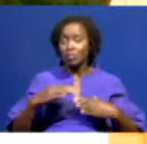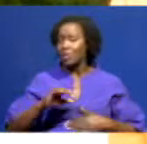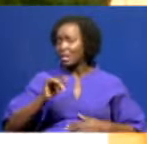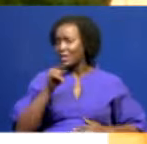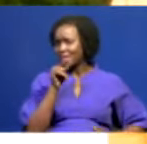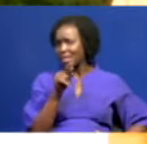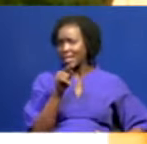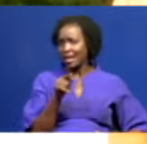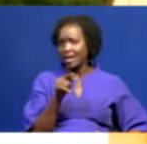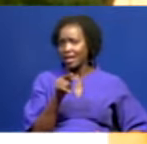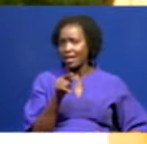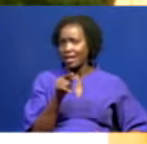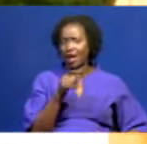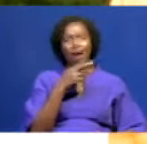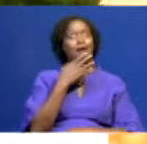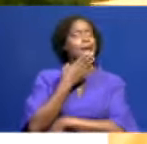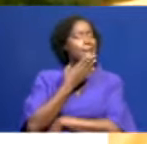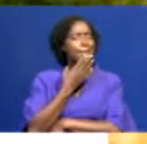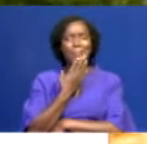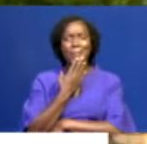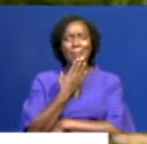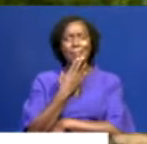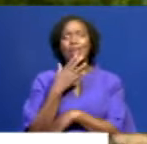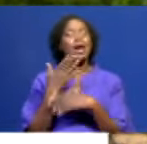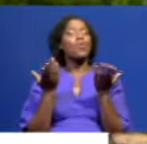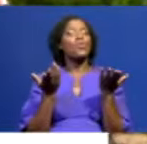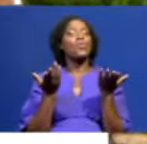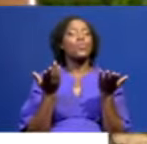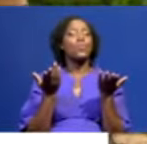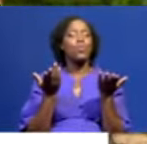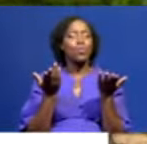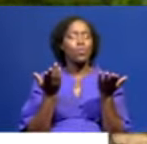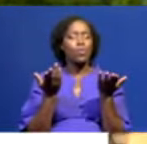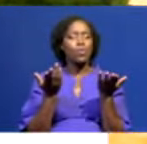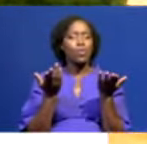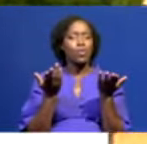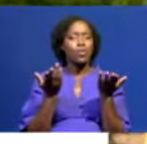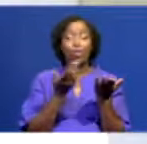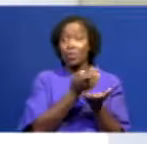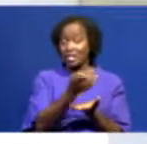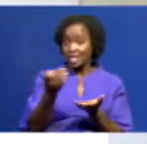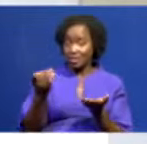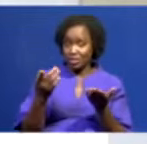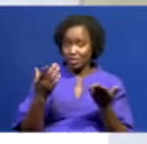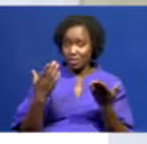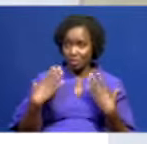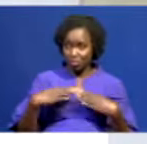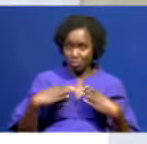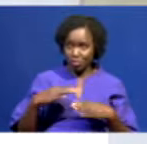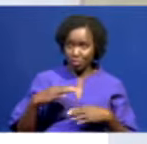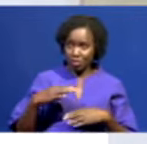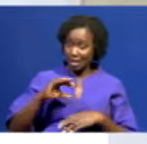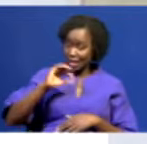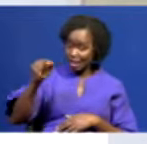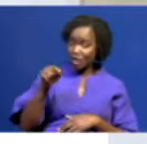county, tunashangaa ni vipi au wananchi wa hiyo